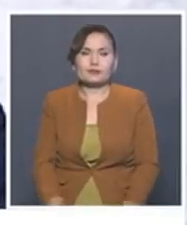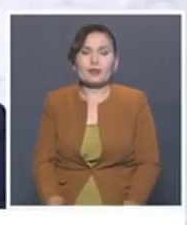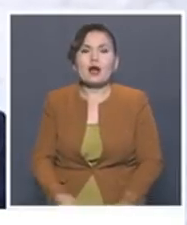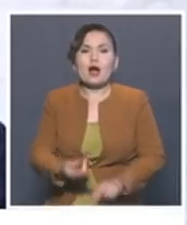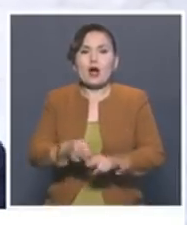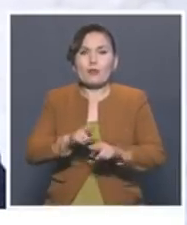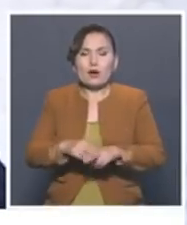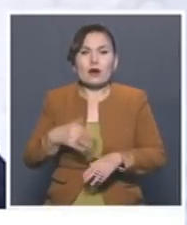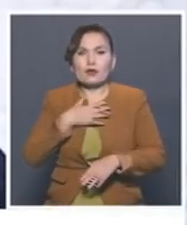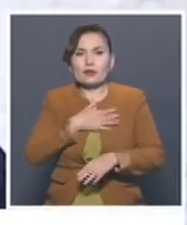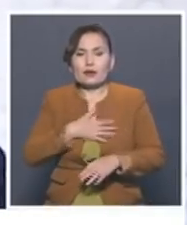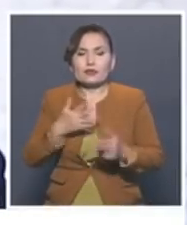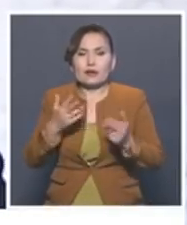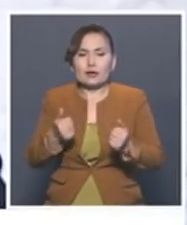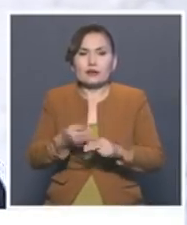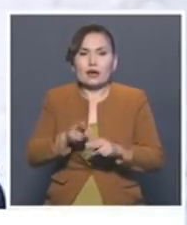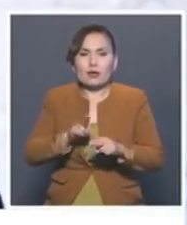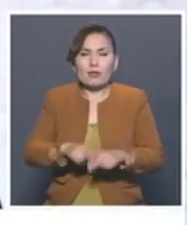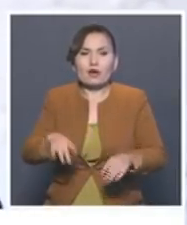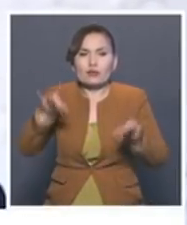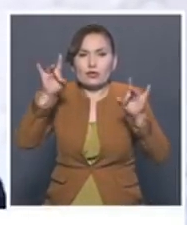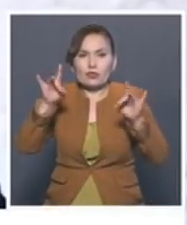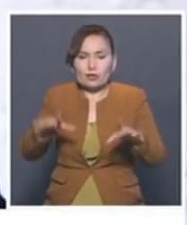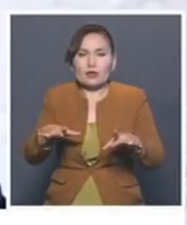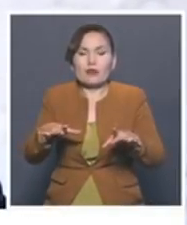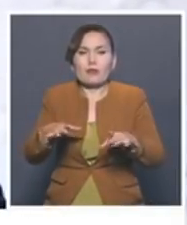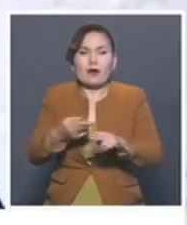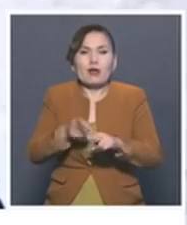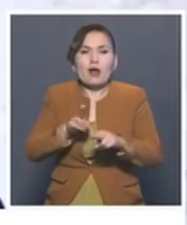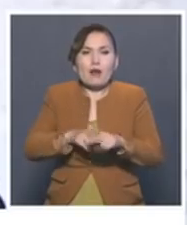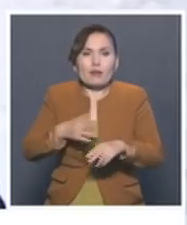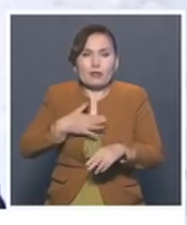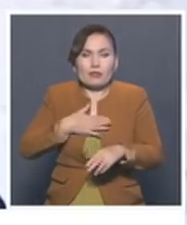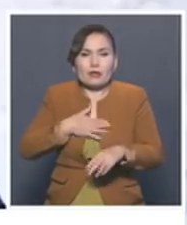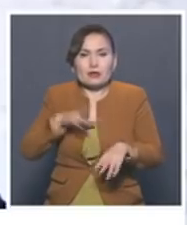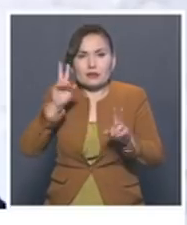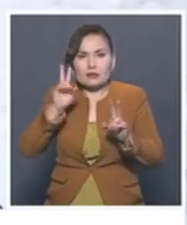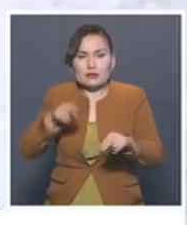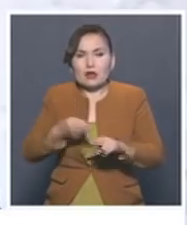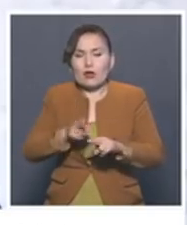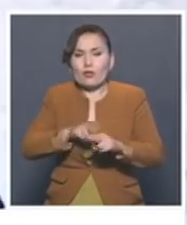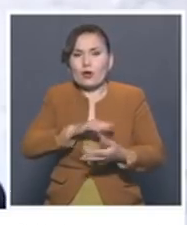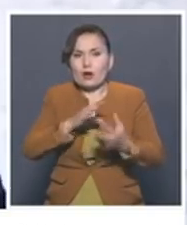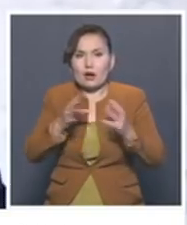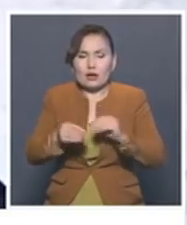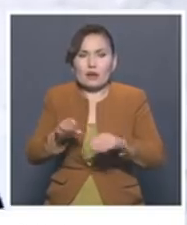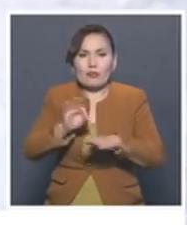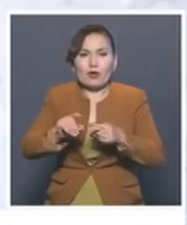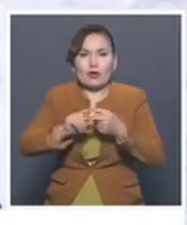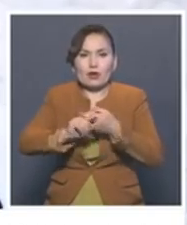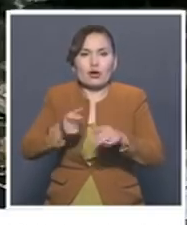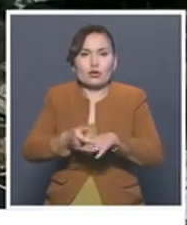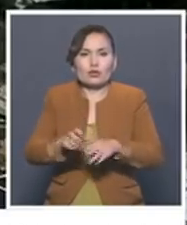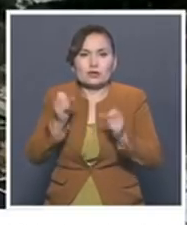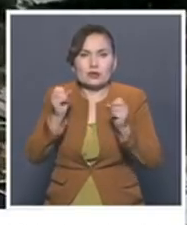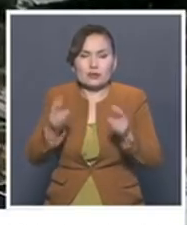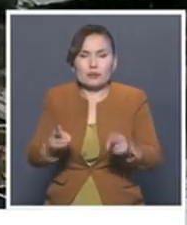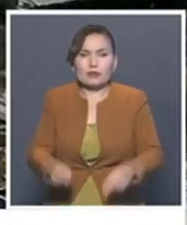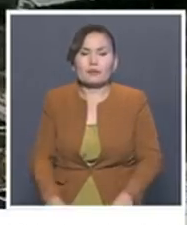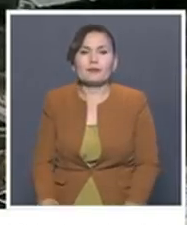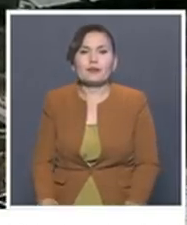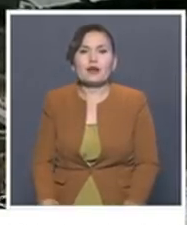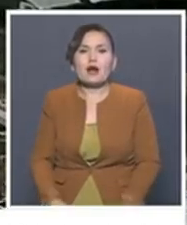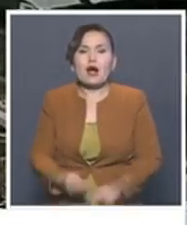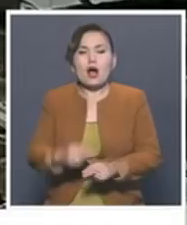Бұл алаңдатарлық жағдай. Бірақ күтпеген ахуал емес, шара қолданылмаса, эпидемияның зардабы тіпті ауыр болады. Ал